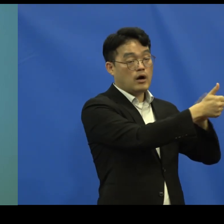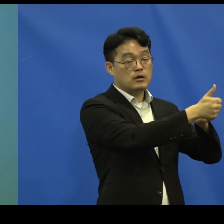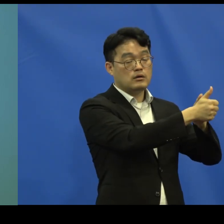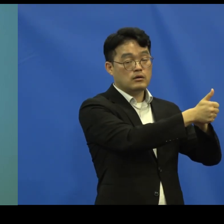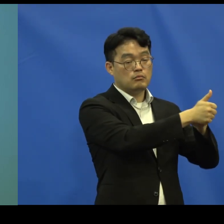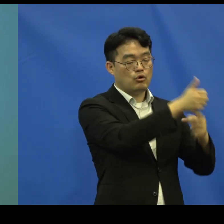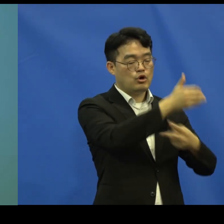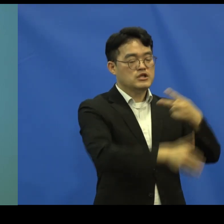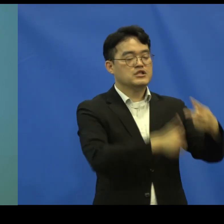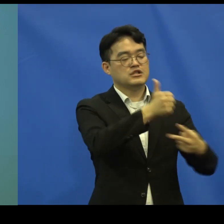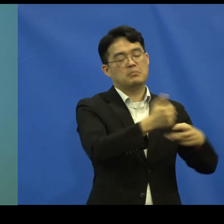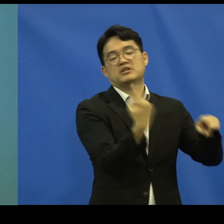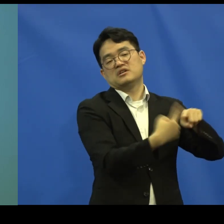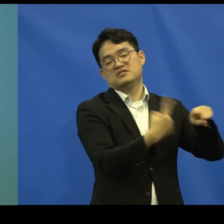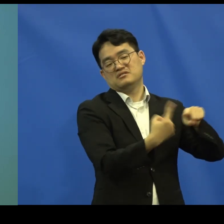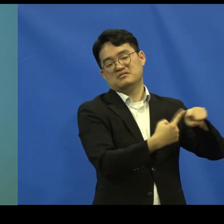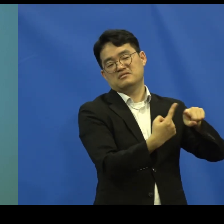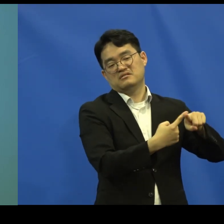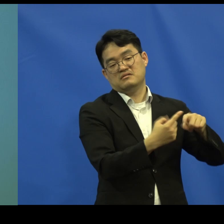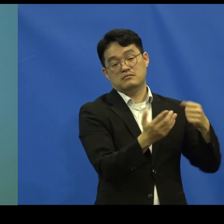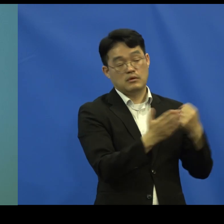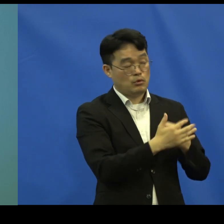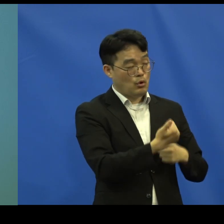것처럼 보이는 거죠. 그러나